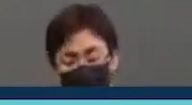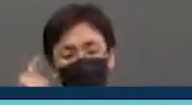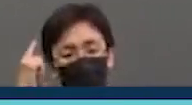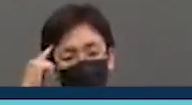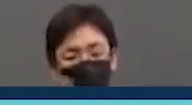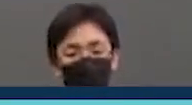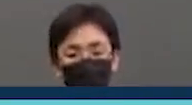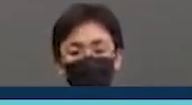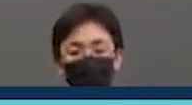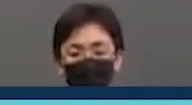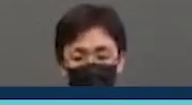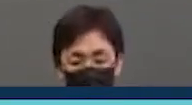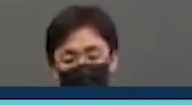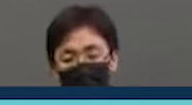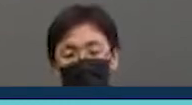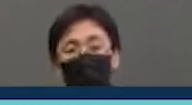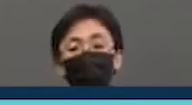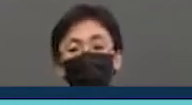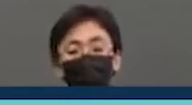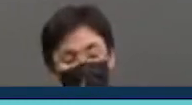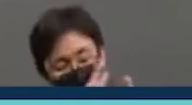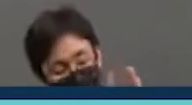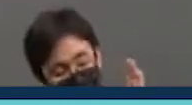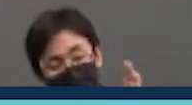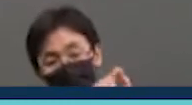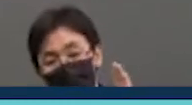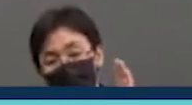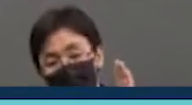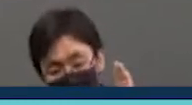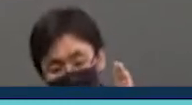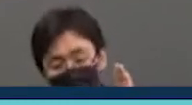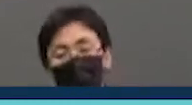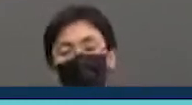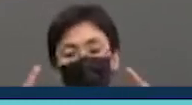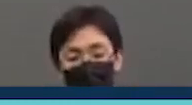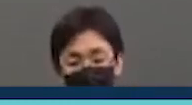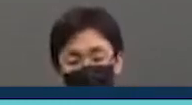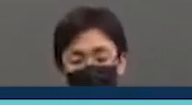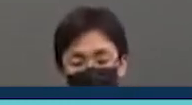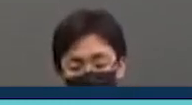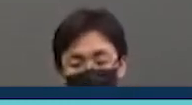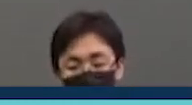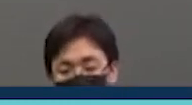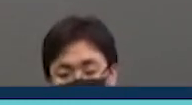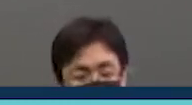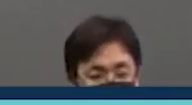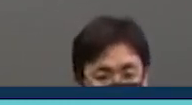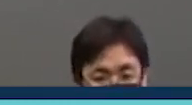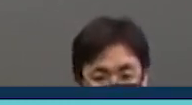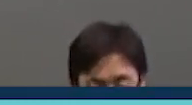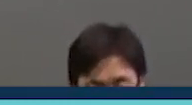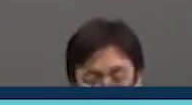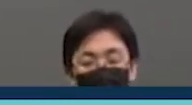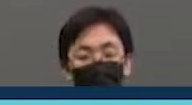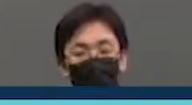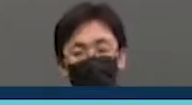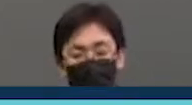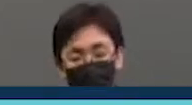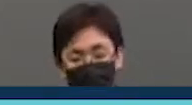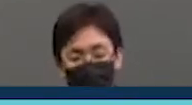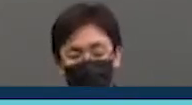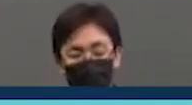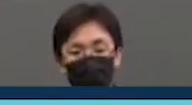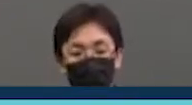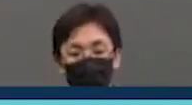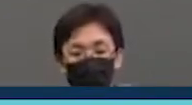ดและเพื่อให้เยาวชนได้มีความรู้เท่าทันต่อสถานการณ์ของยาเสพติดที่มีการเปลี่ยนแปลงตลอดเวลา อยากจะ